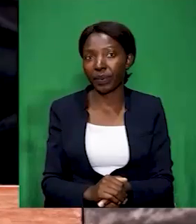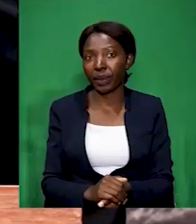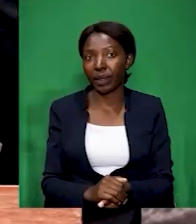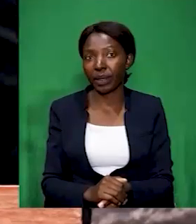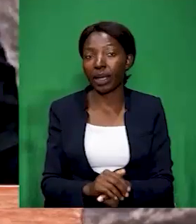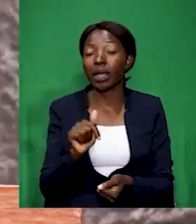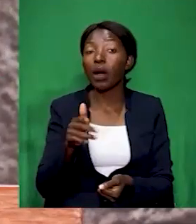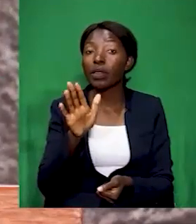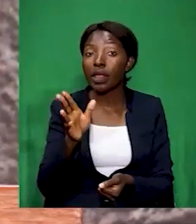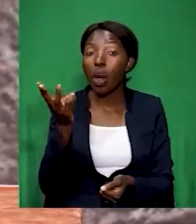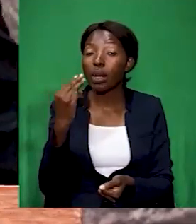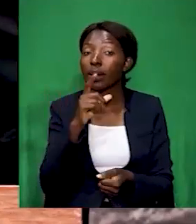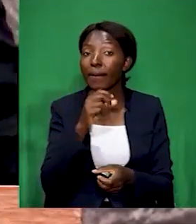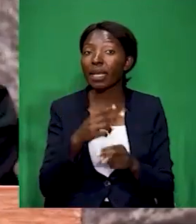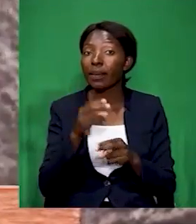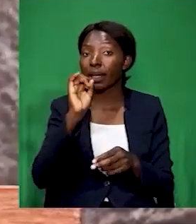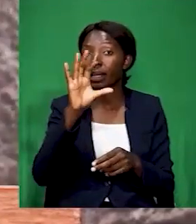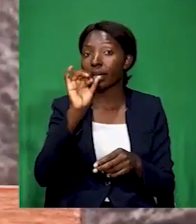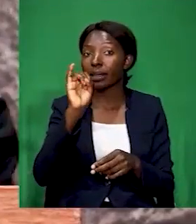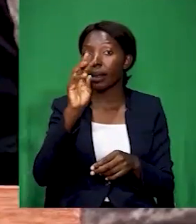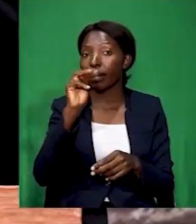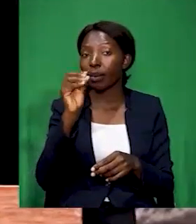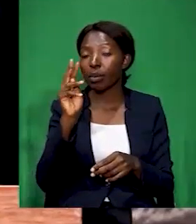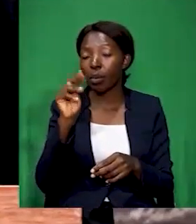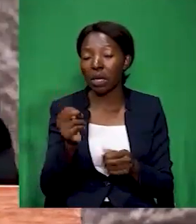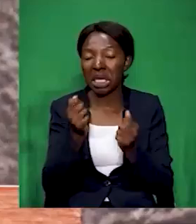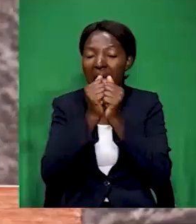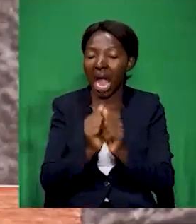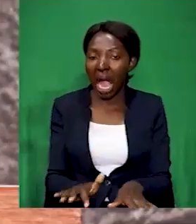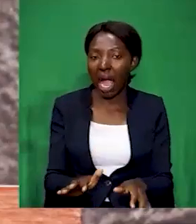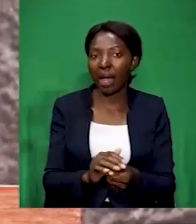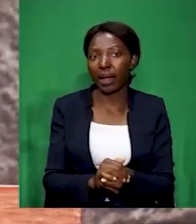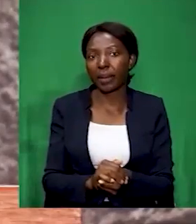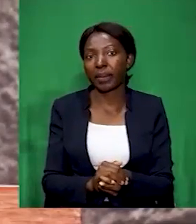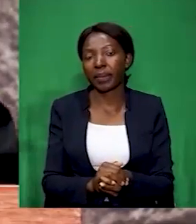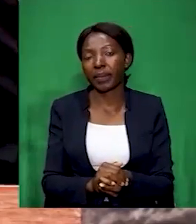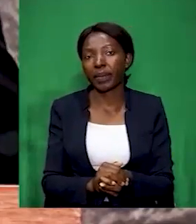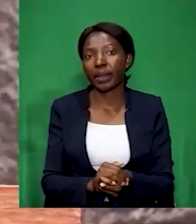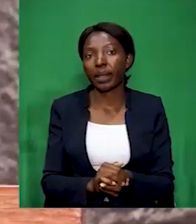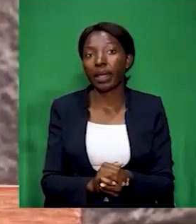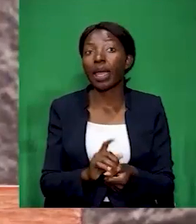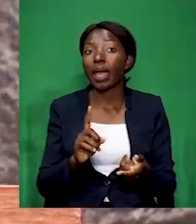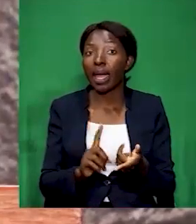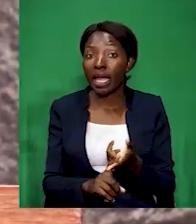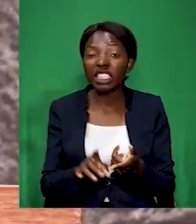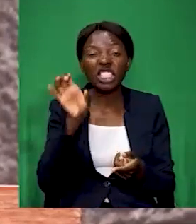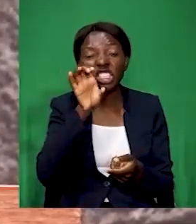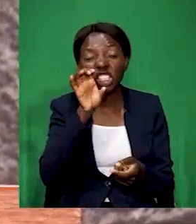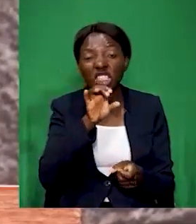zvikanzi pakanga paina Simon. Yakanga iri nganga. Esosara muchirungu zvikanzi magician. Zvikanzi he was a